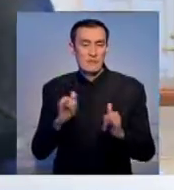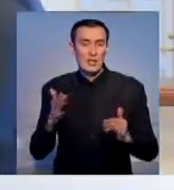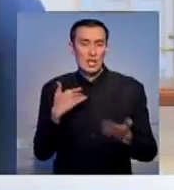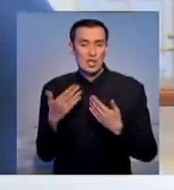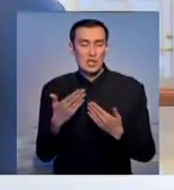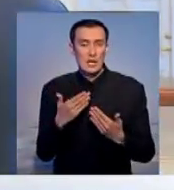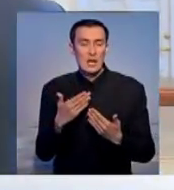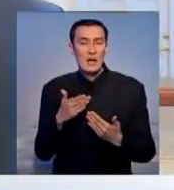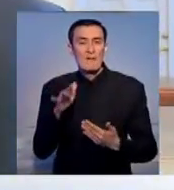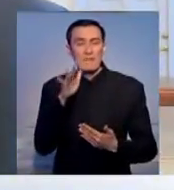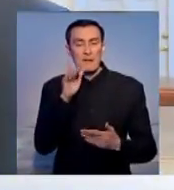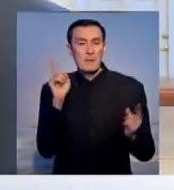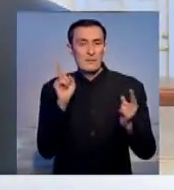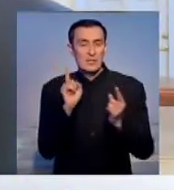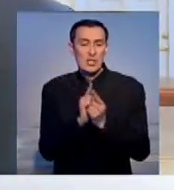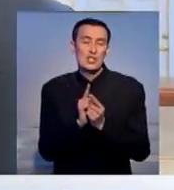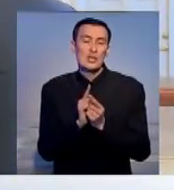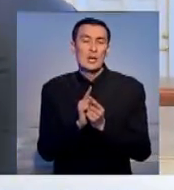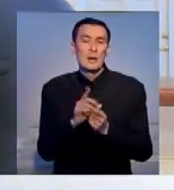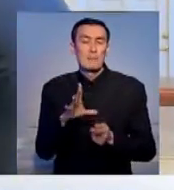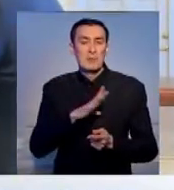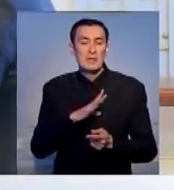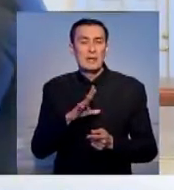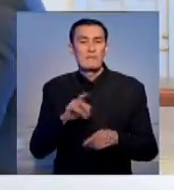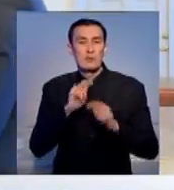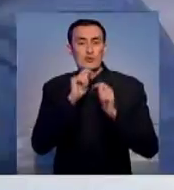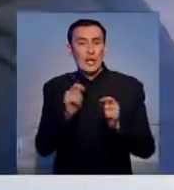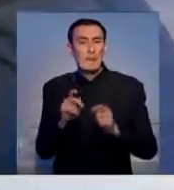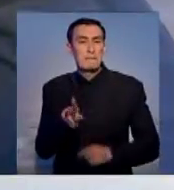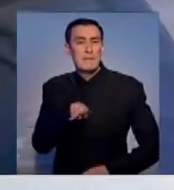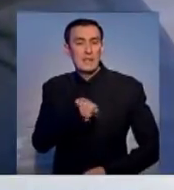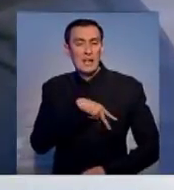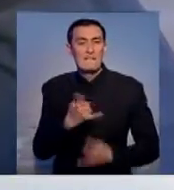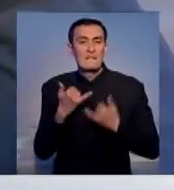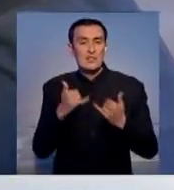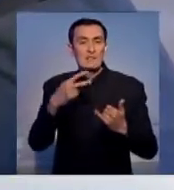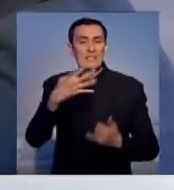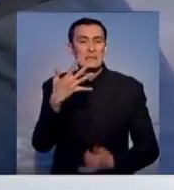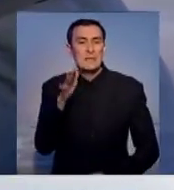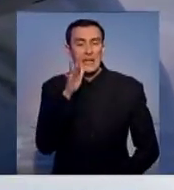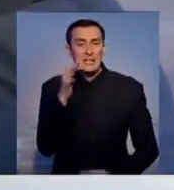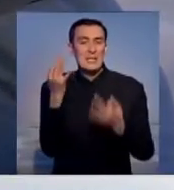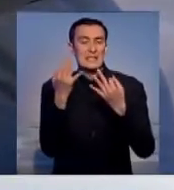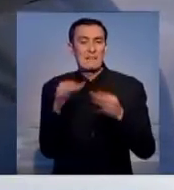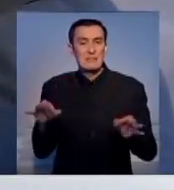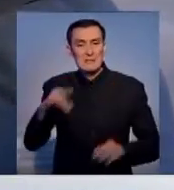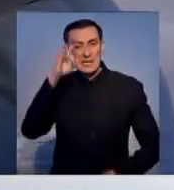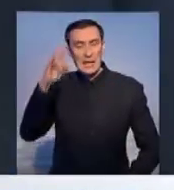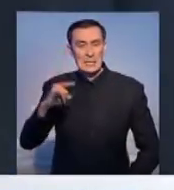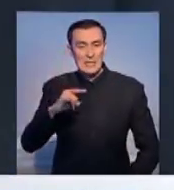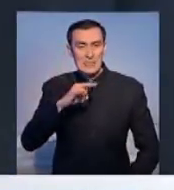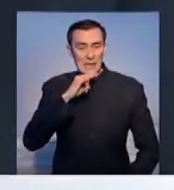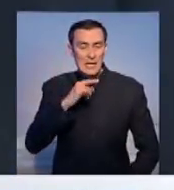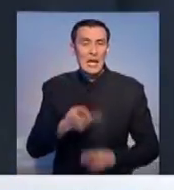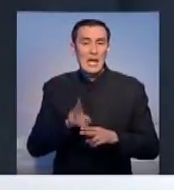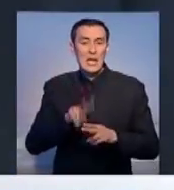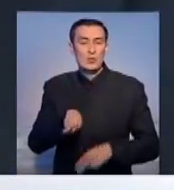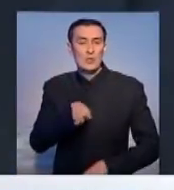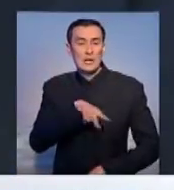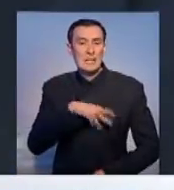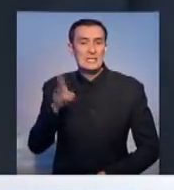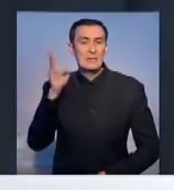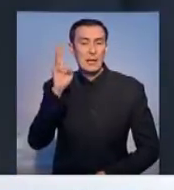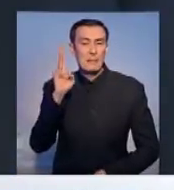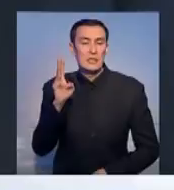В ходе встречи госсекретарю МИД Латвии также была вручена медаль в честь 25-летия независимости Казахстана. Эту награду